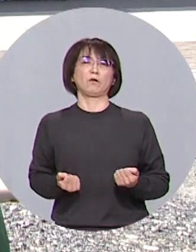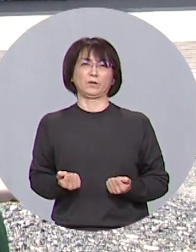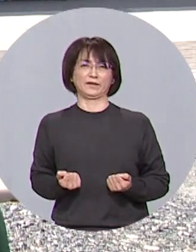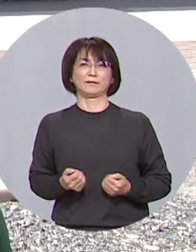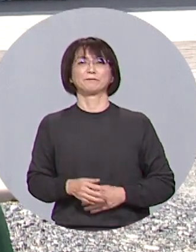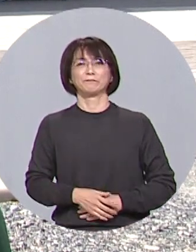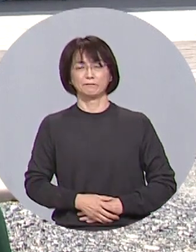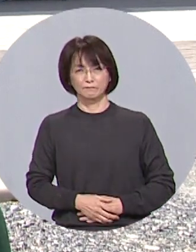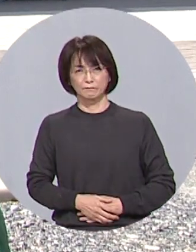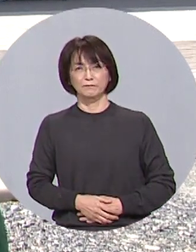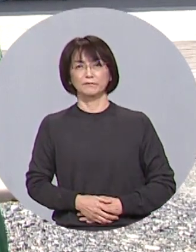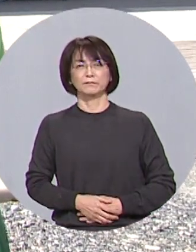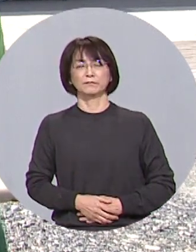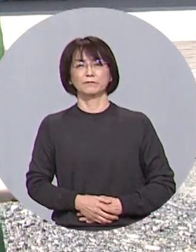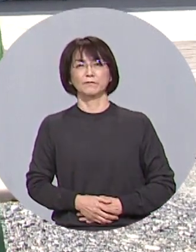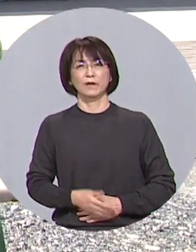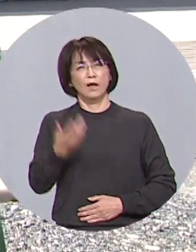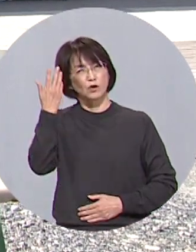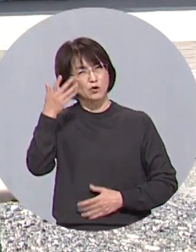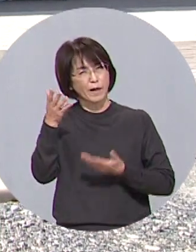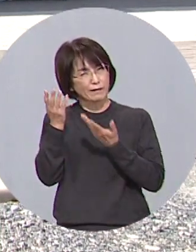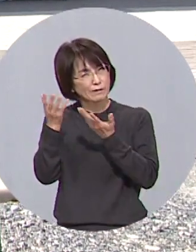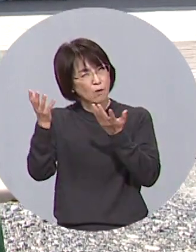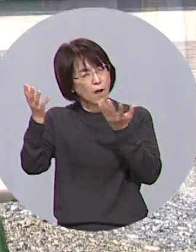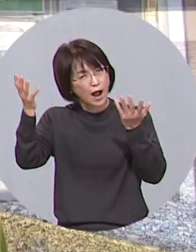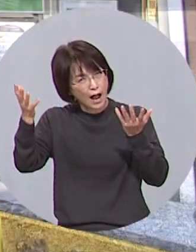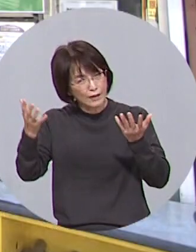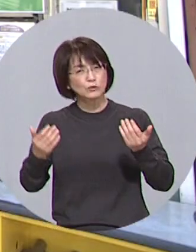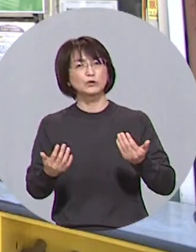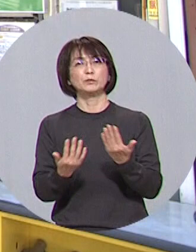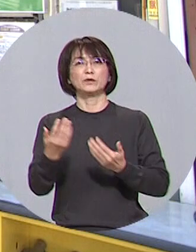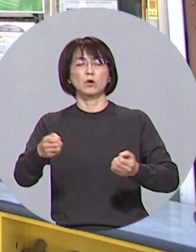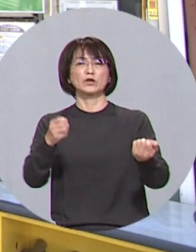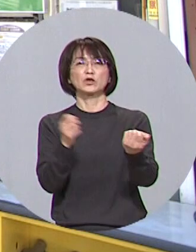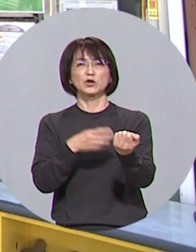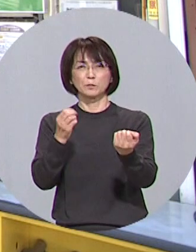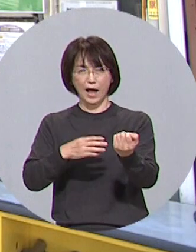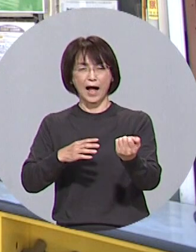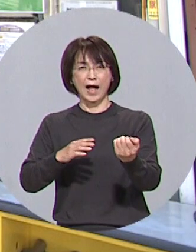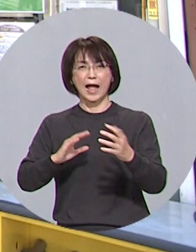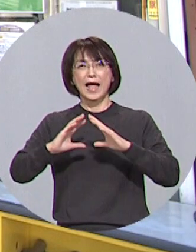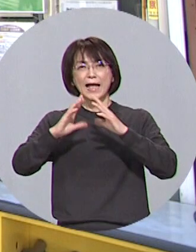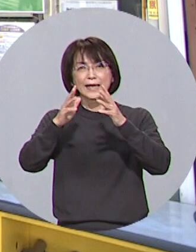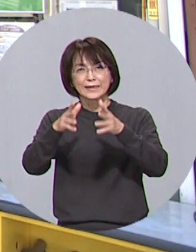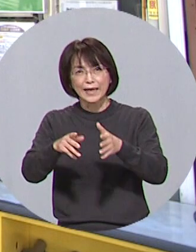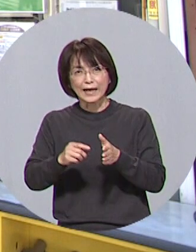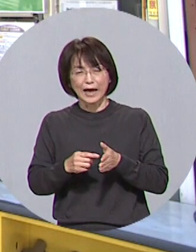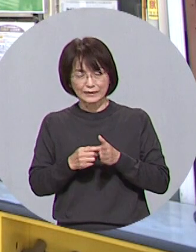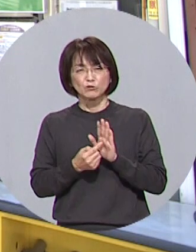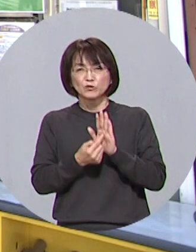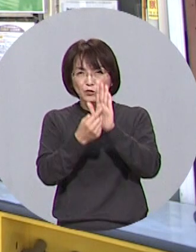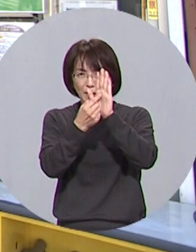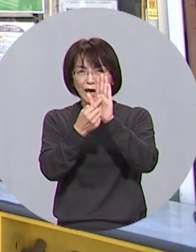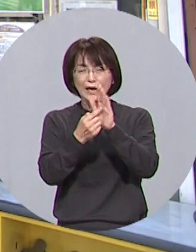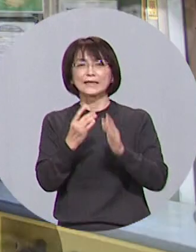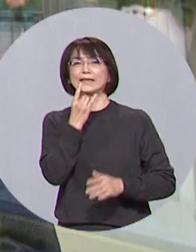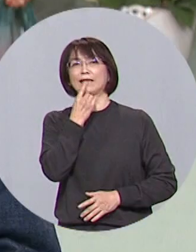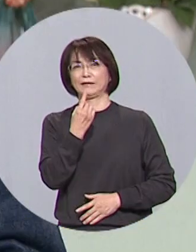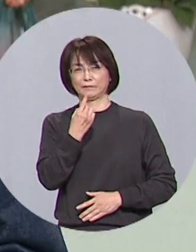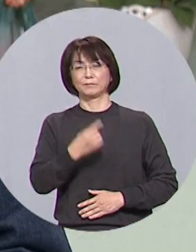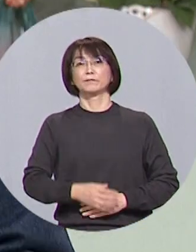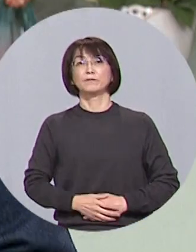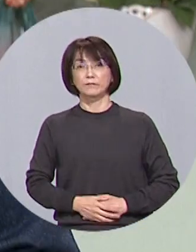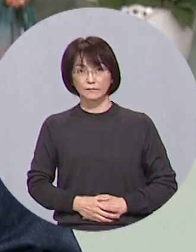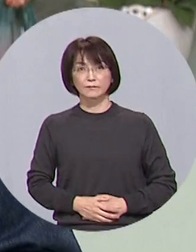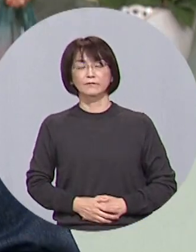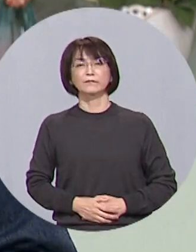高だ。 夢が広がる緑スーパー、世界に羽ばたくのを期待しています。